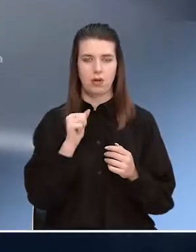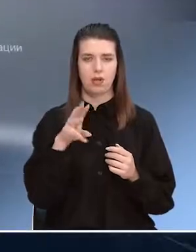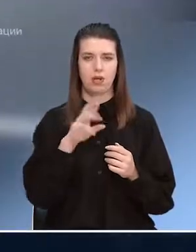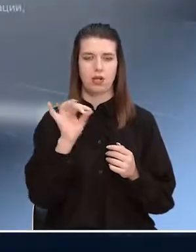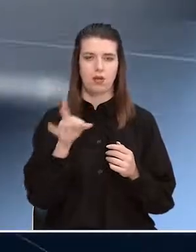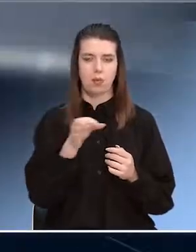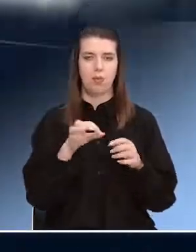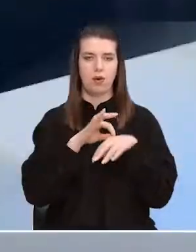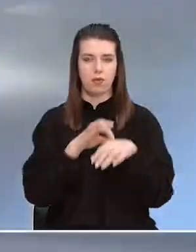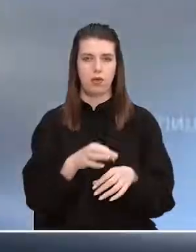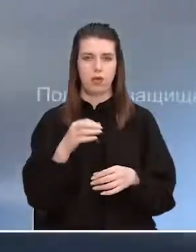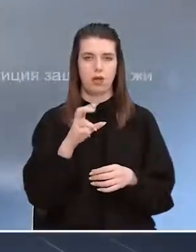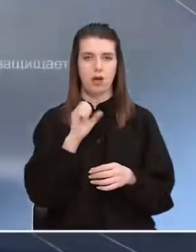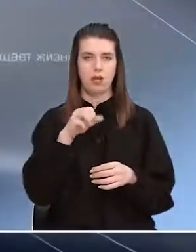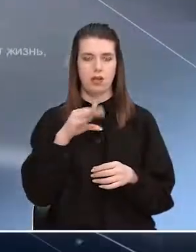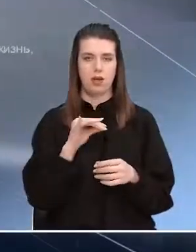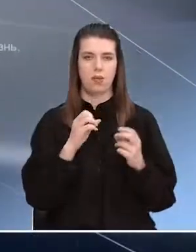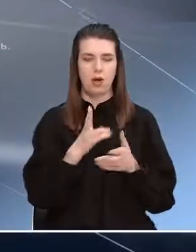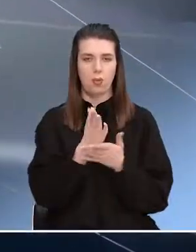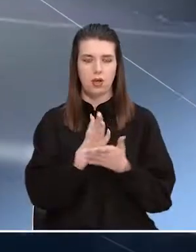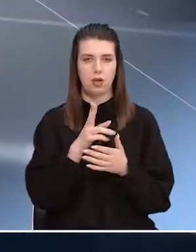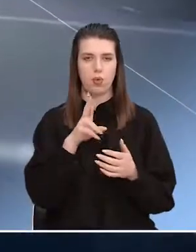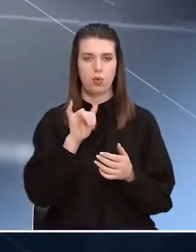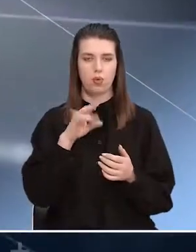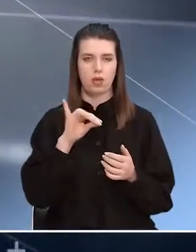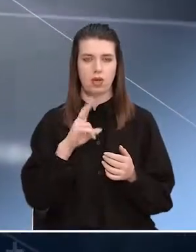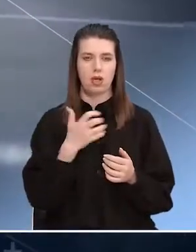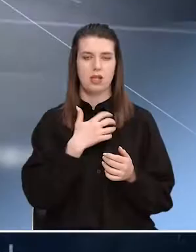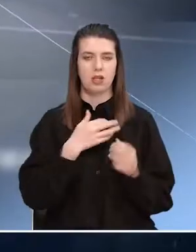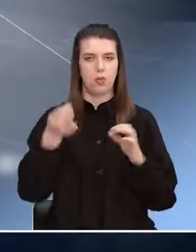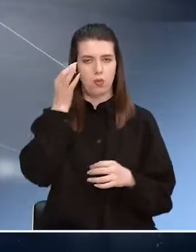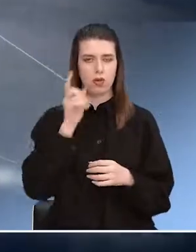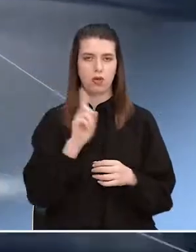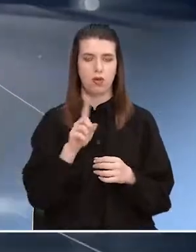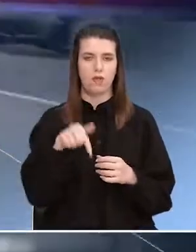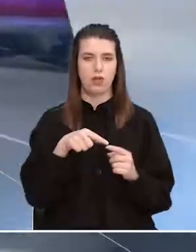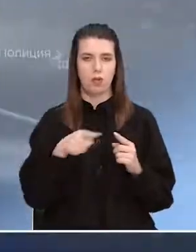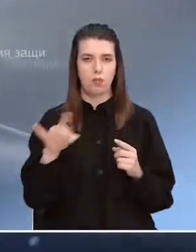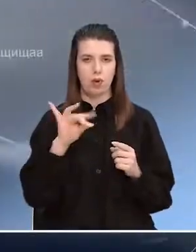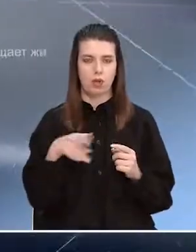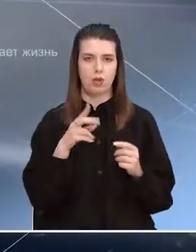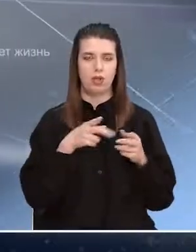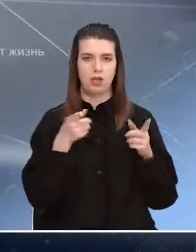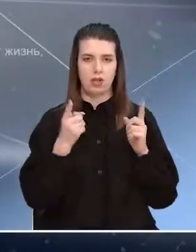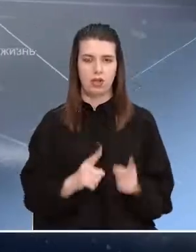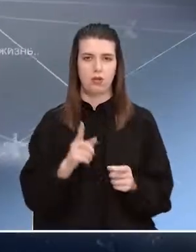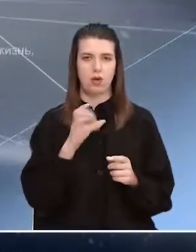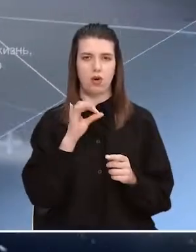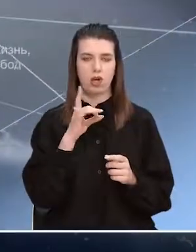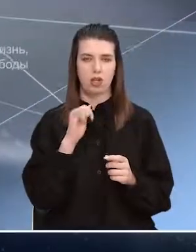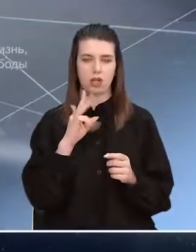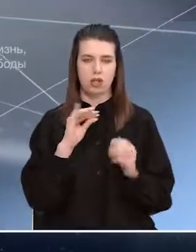31 мая в ростовской области проводится анти браконьерская операция путина хотелось бы напомнить что в этот период